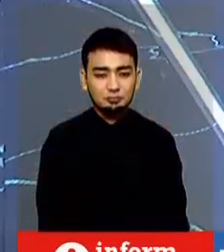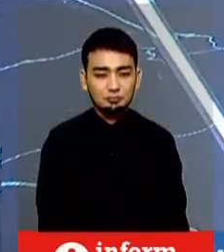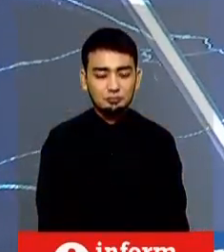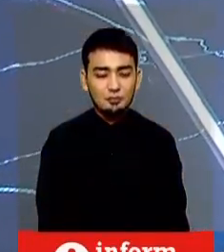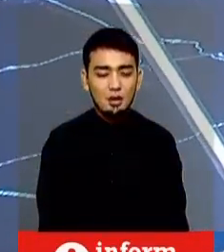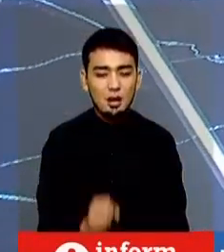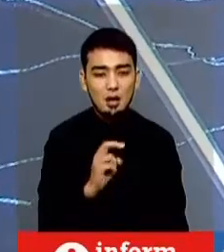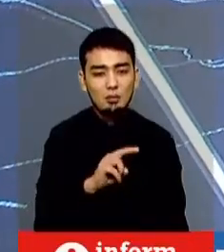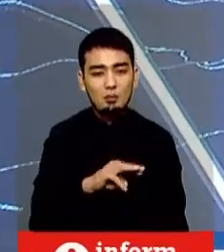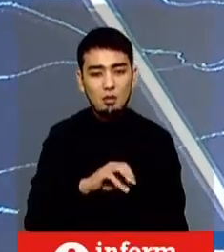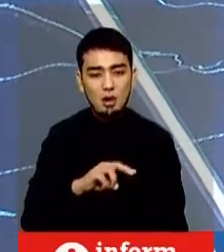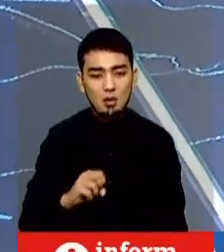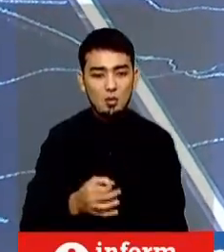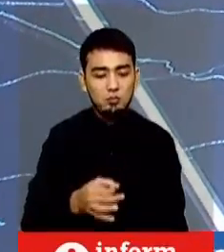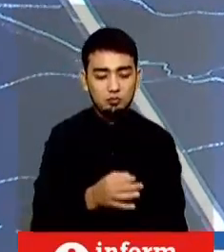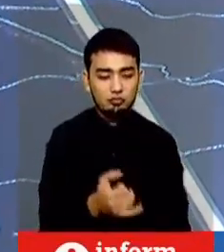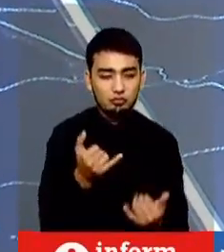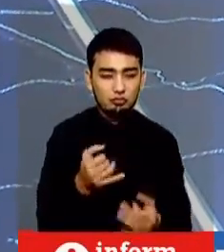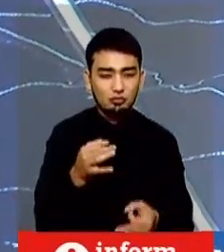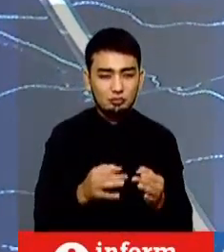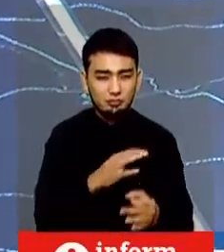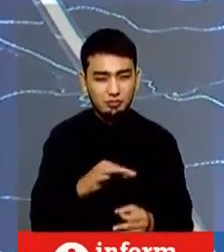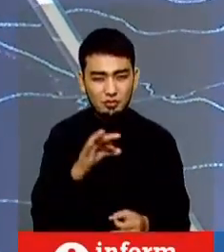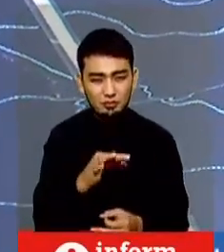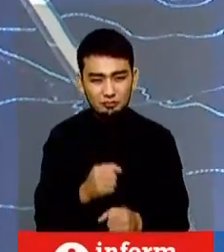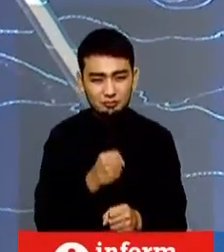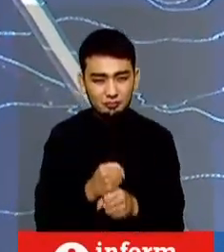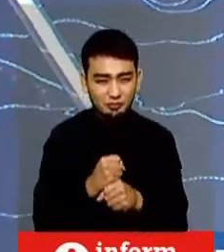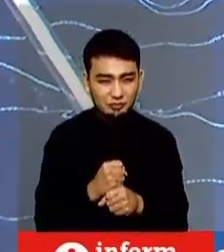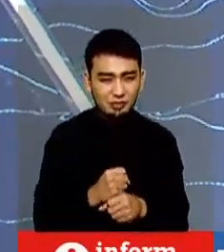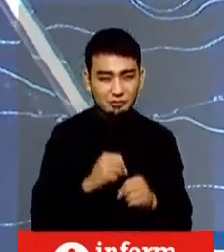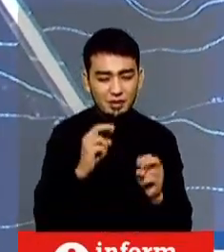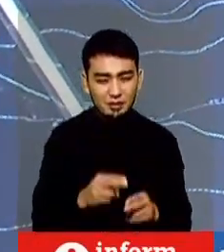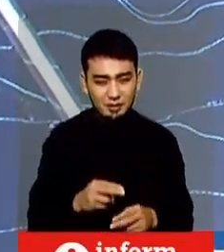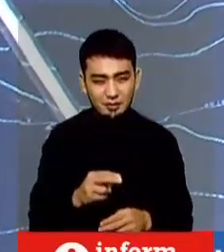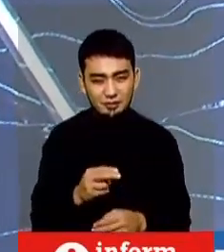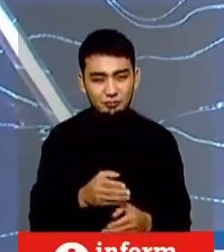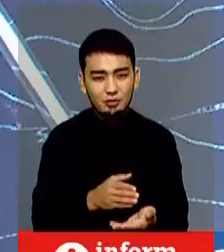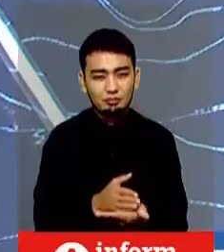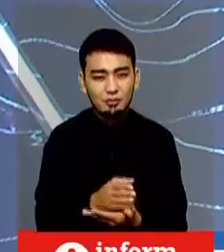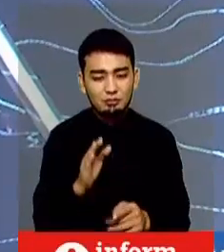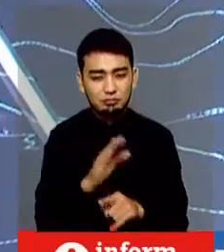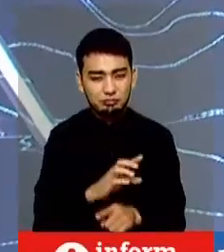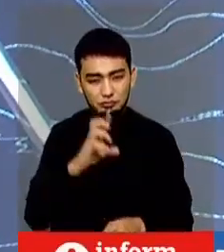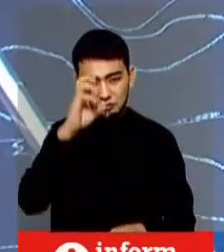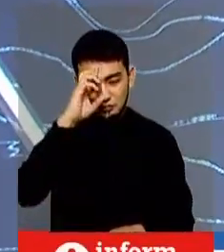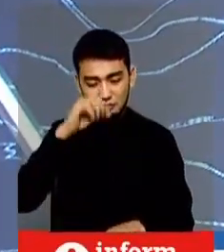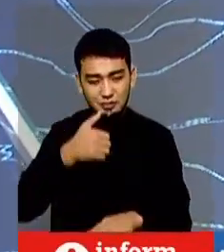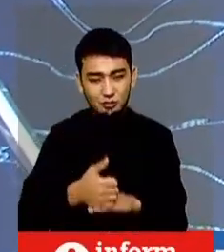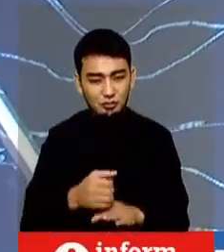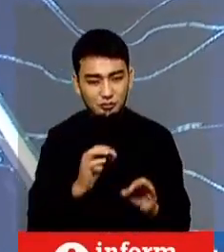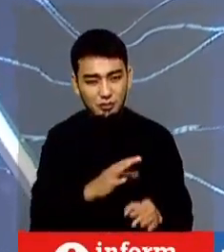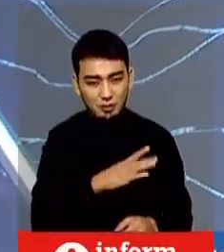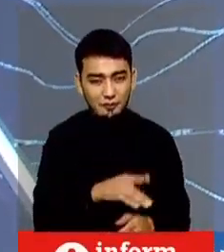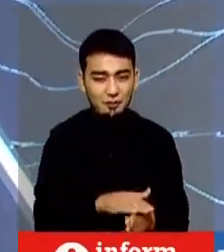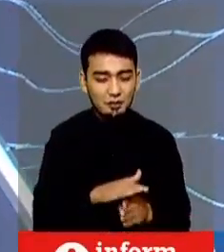В Акмолинской области сегодня обсудили перспективы развития обрабатывающей промышленности в рамках исполнения поручений главы государства.